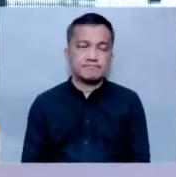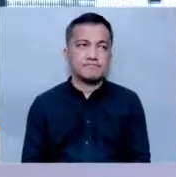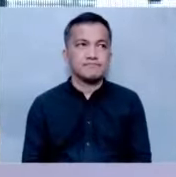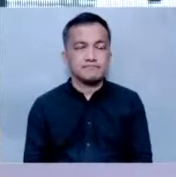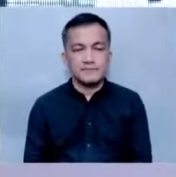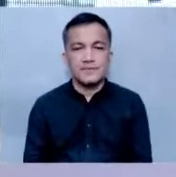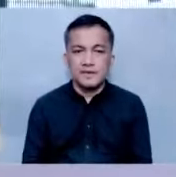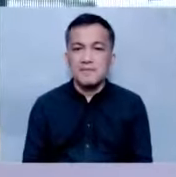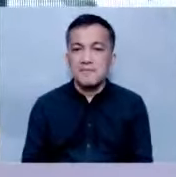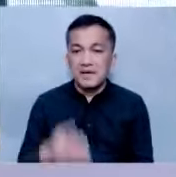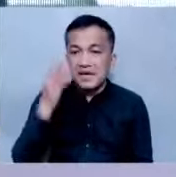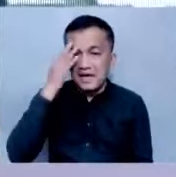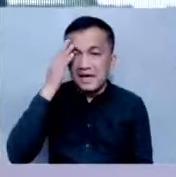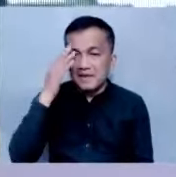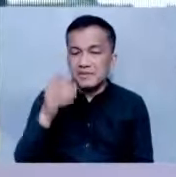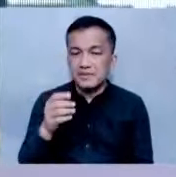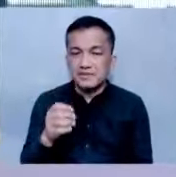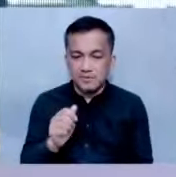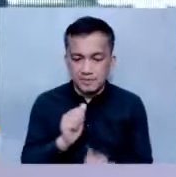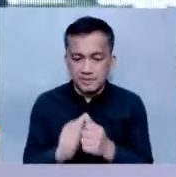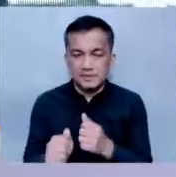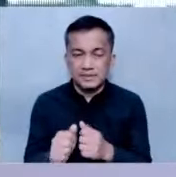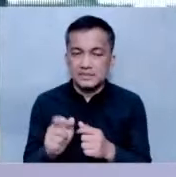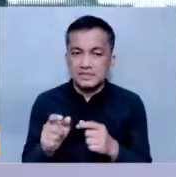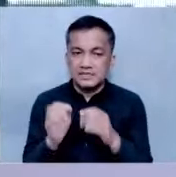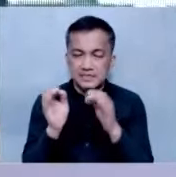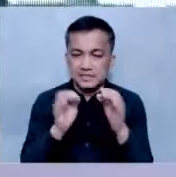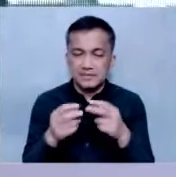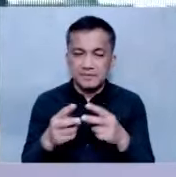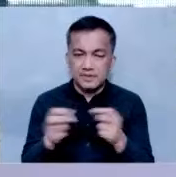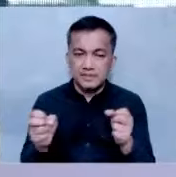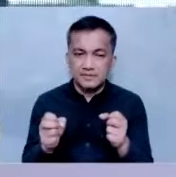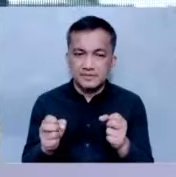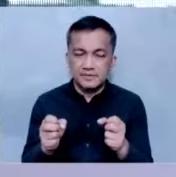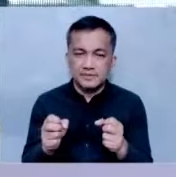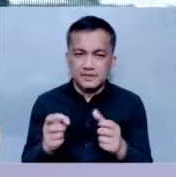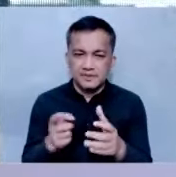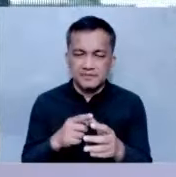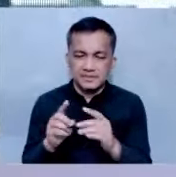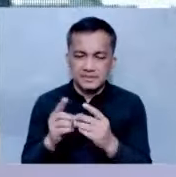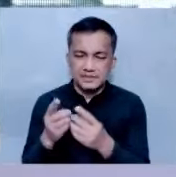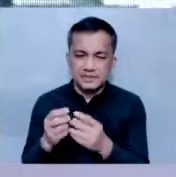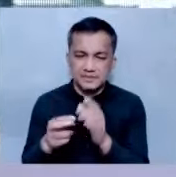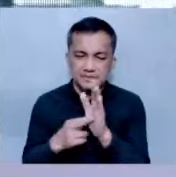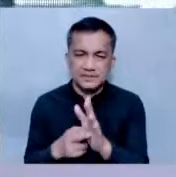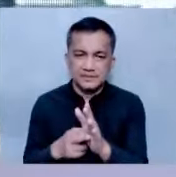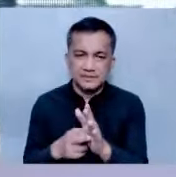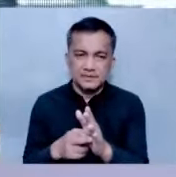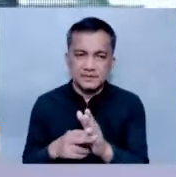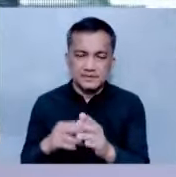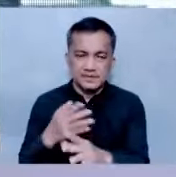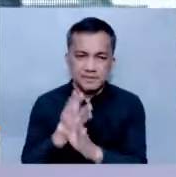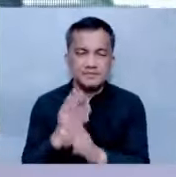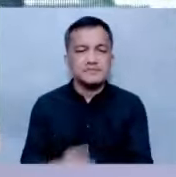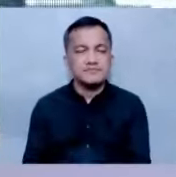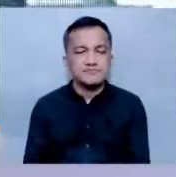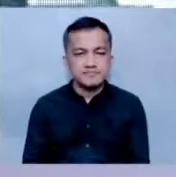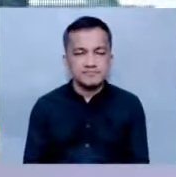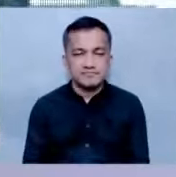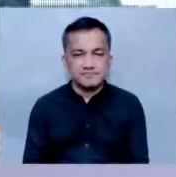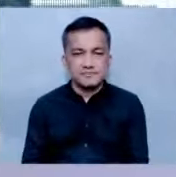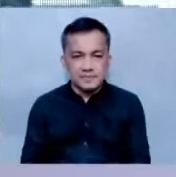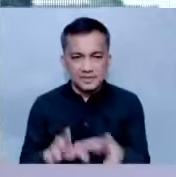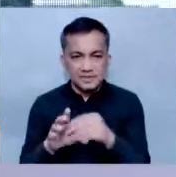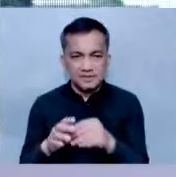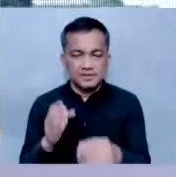Ikakaalaman na kung masasa drug test ang magkalaban sa pagka-First District Representative ng Davao. Kabilang dyan si